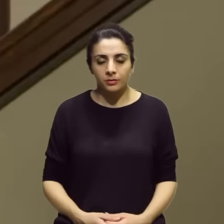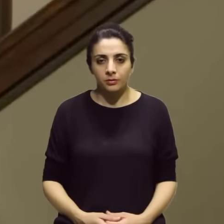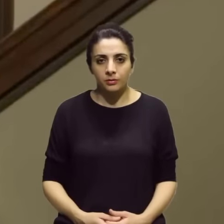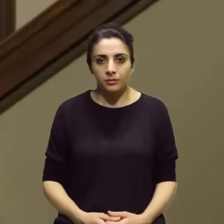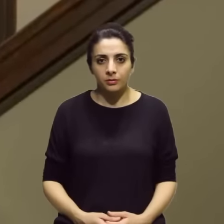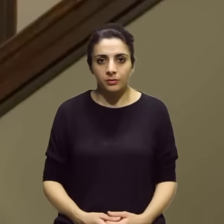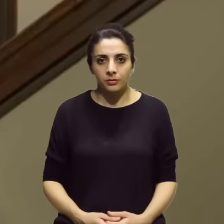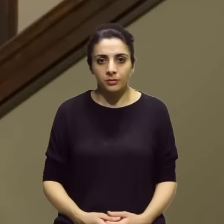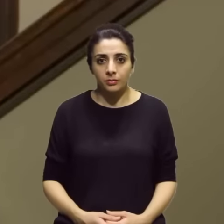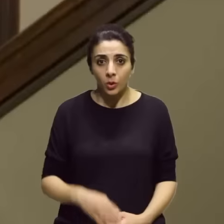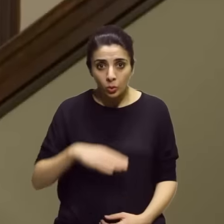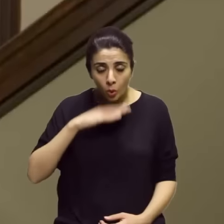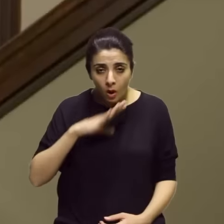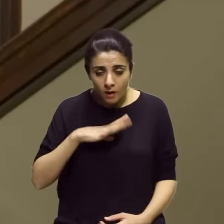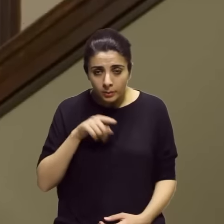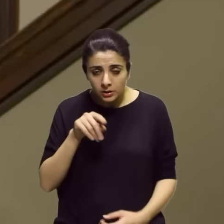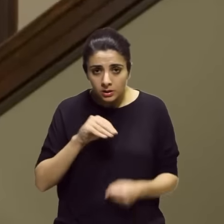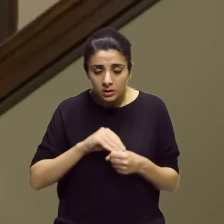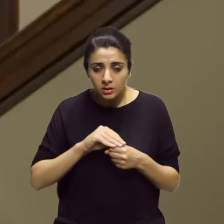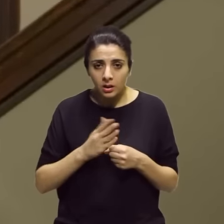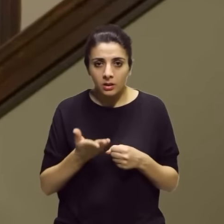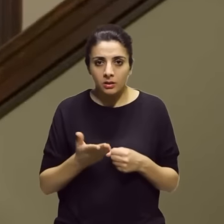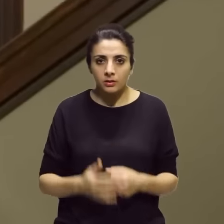Kapıya bakıp tıklattı. Dolu mu?